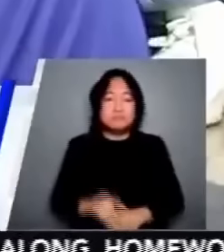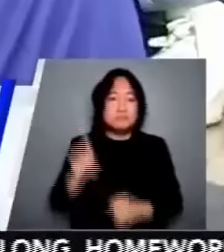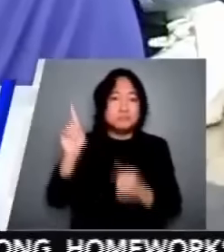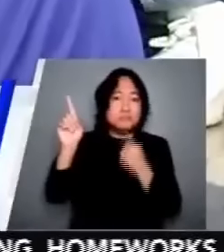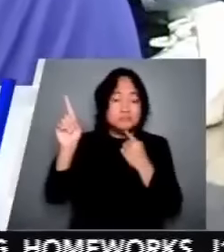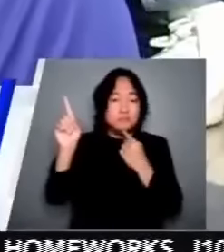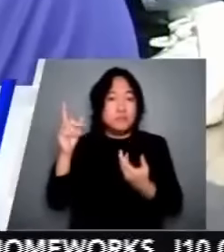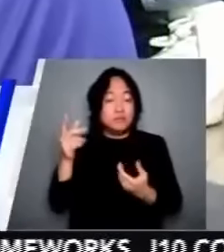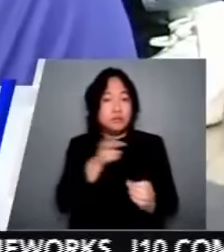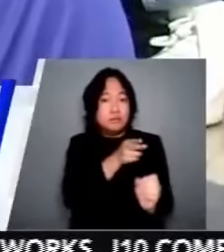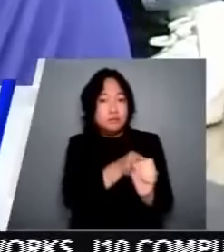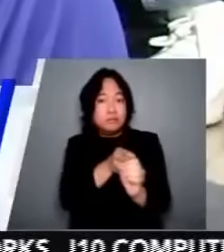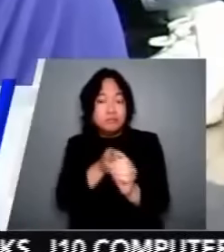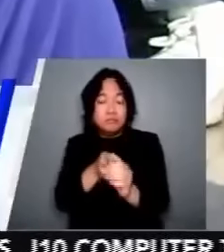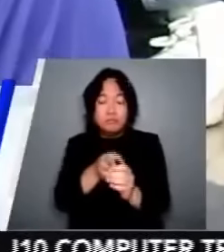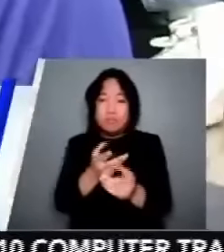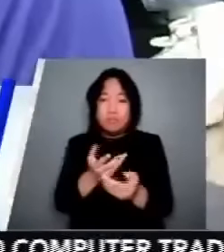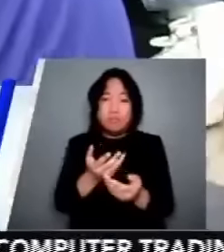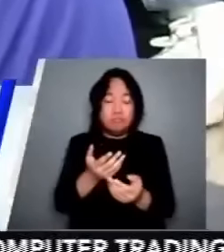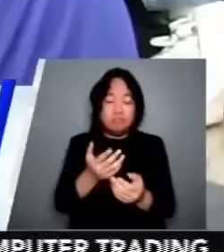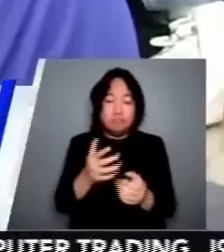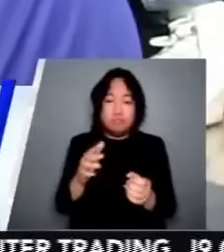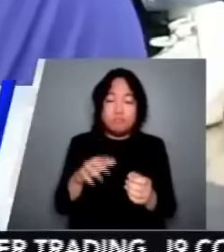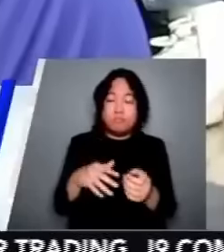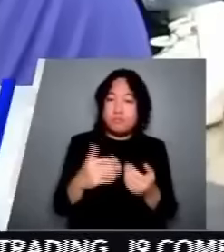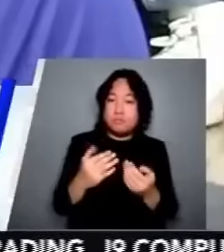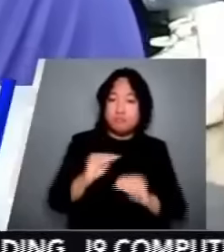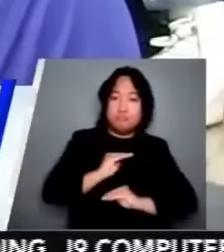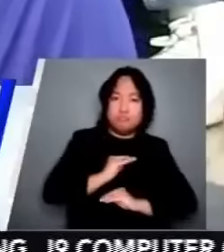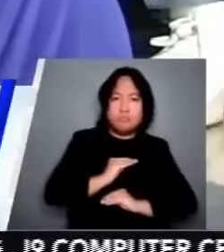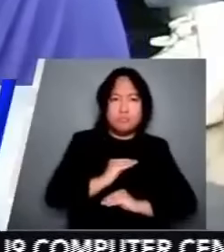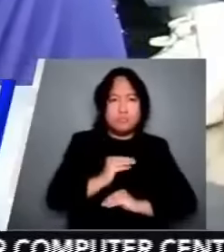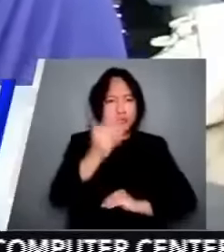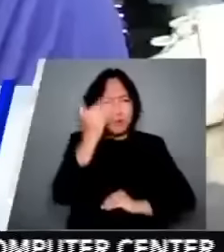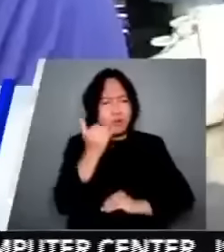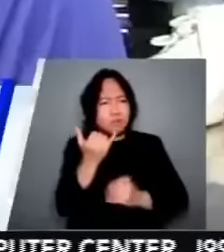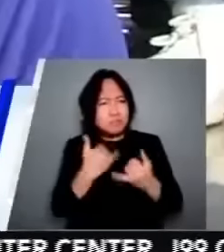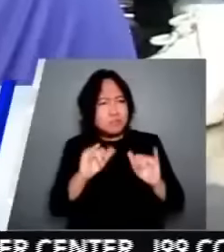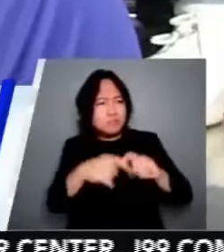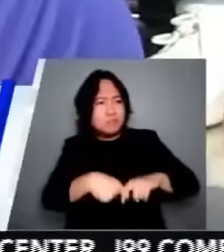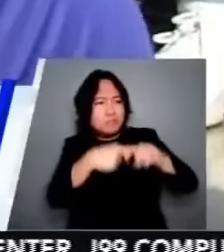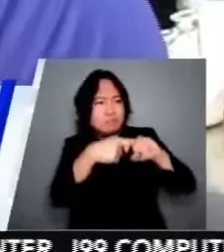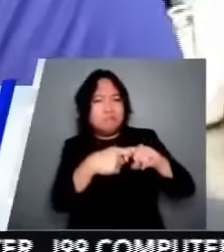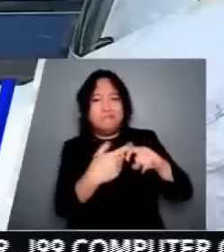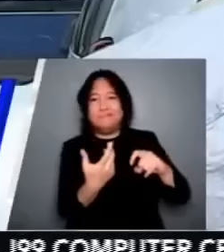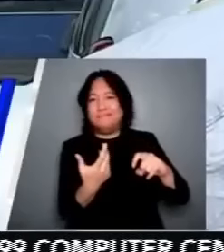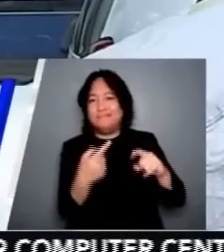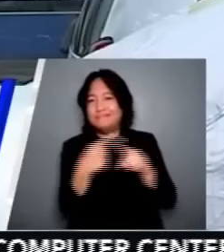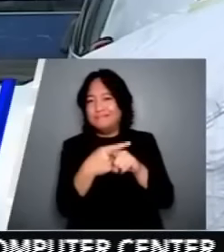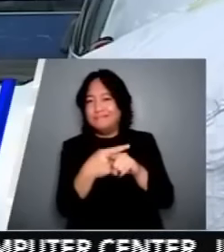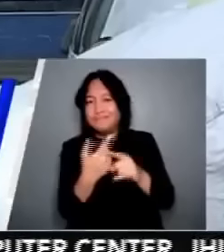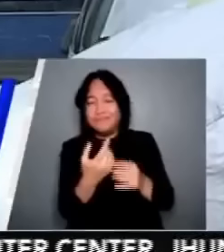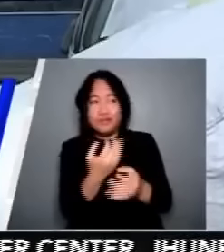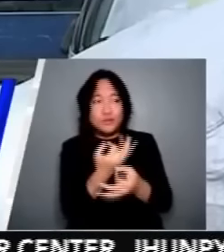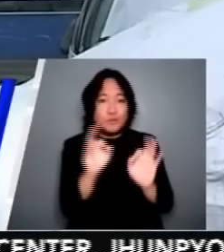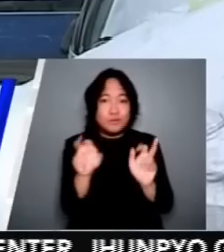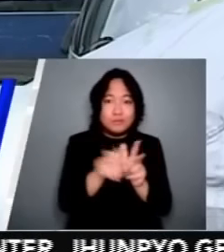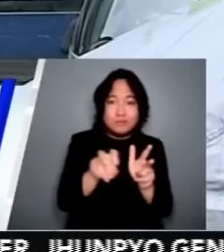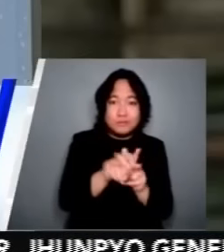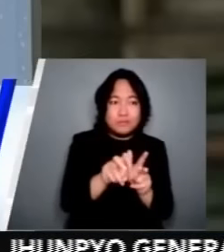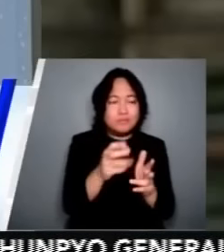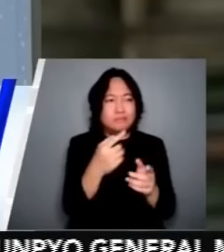bakit kailangang mag-suspend din ng klase? Bakit kailangang mag-ubmet na magbigay ng libreng sakay? Sabi ng LTFRB, ang